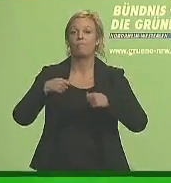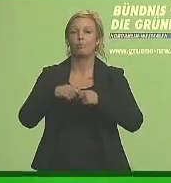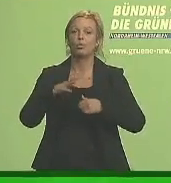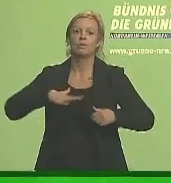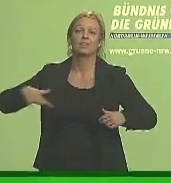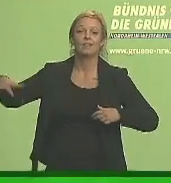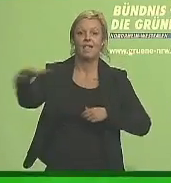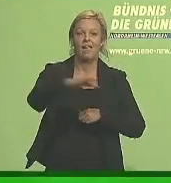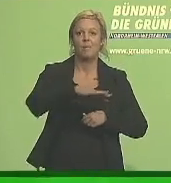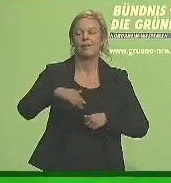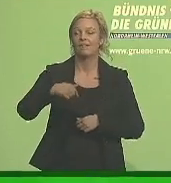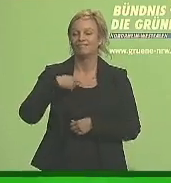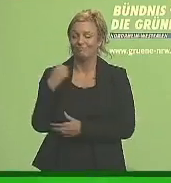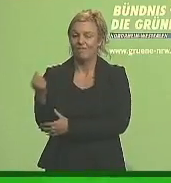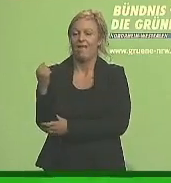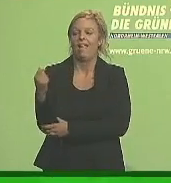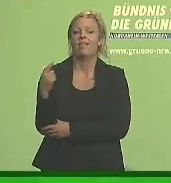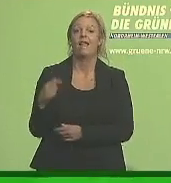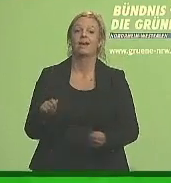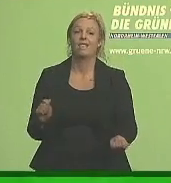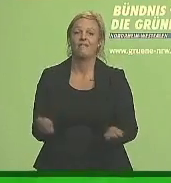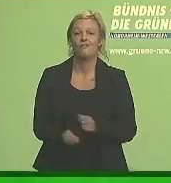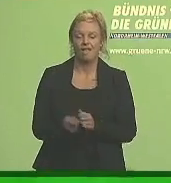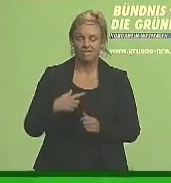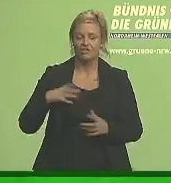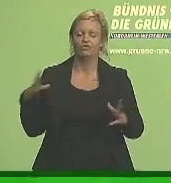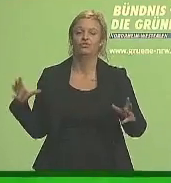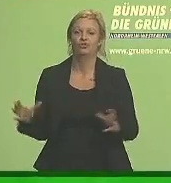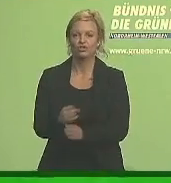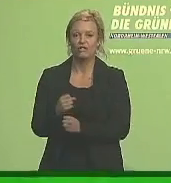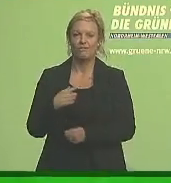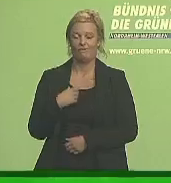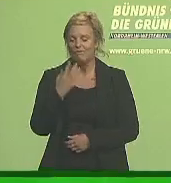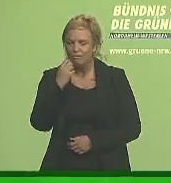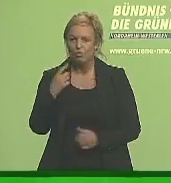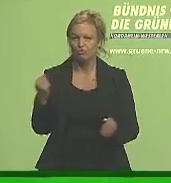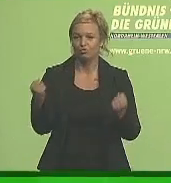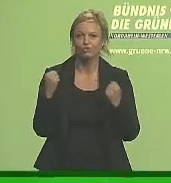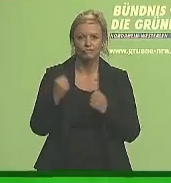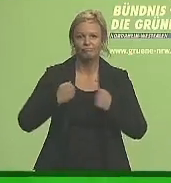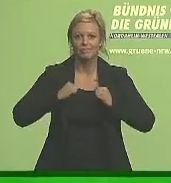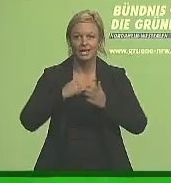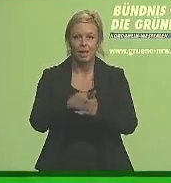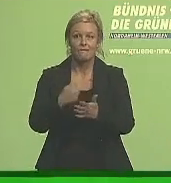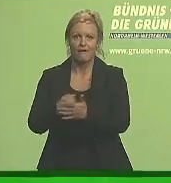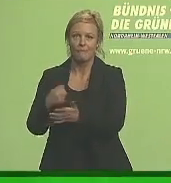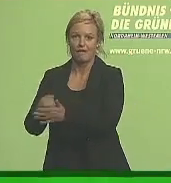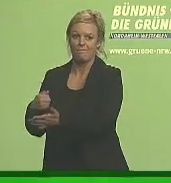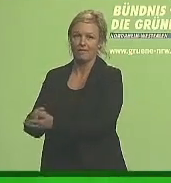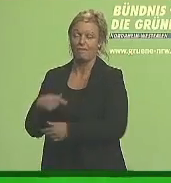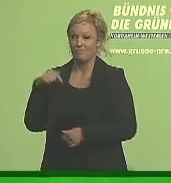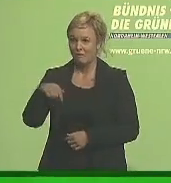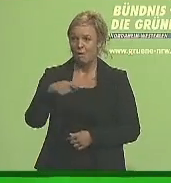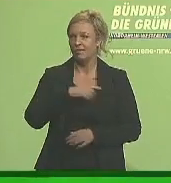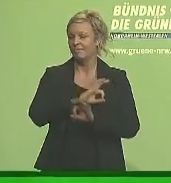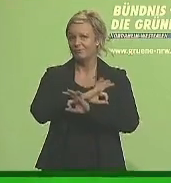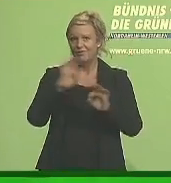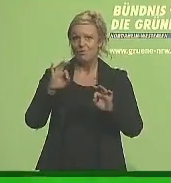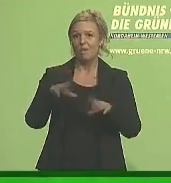setzen, damit die Energiewende in den Ländern, in den Kommunen erfolgreich wird. Dafür lasst uns kämpfen und dafür ist das heute ein wunderbarer Auftakt. Vielen Dank.